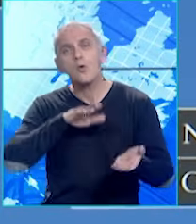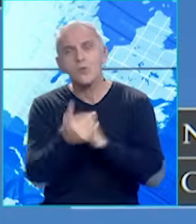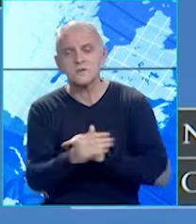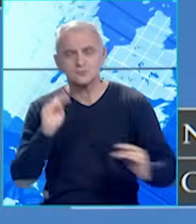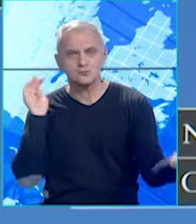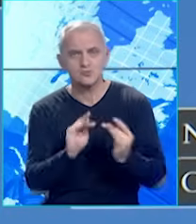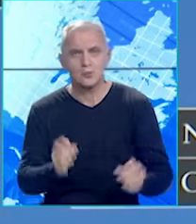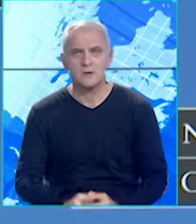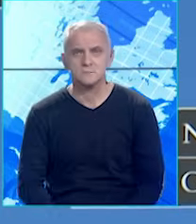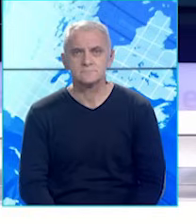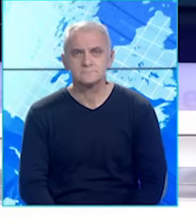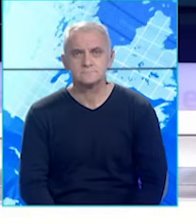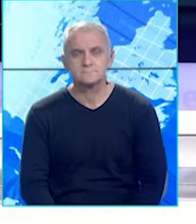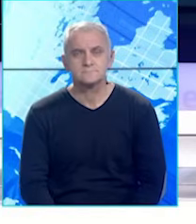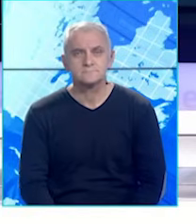haosa.